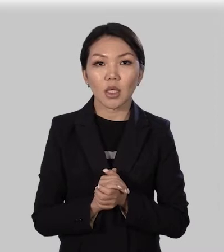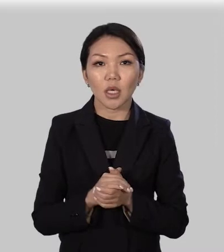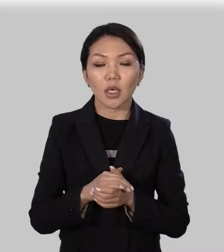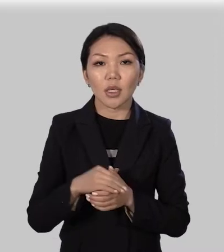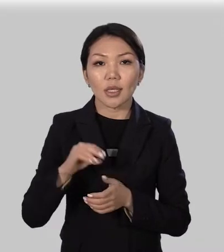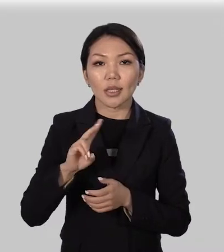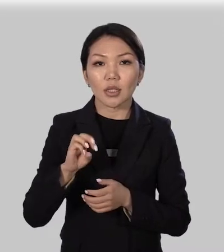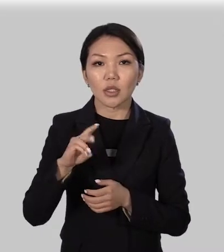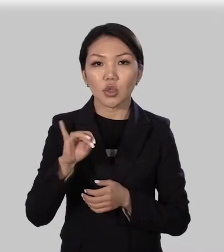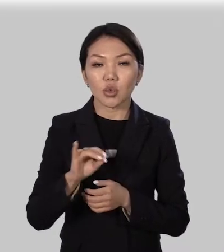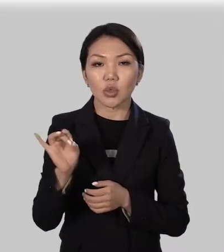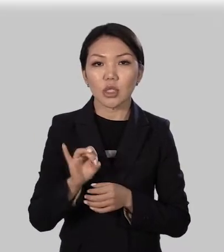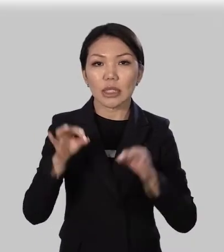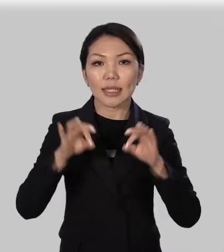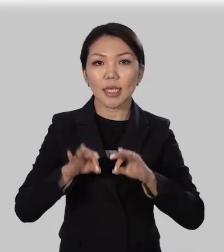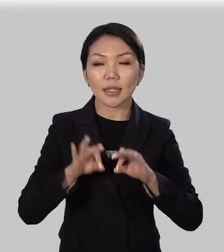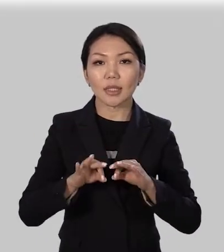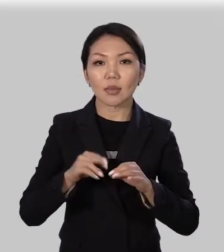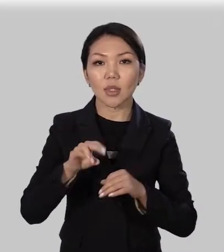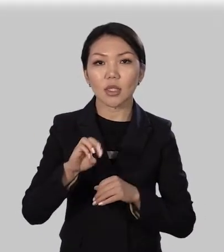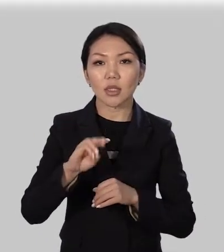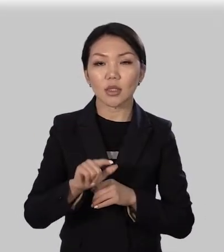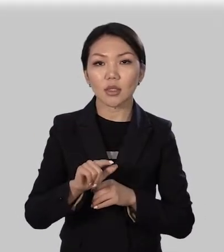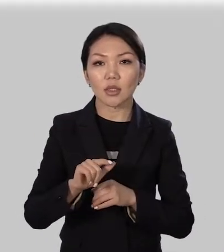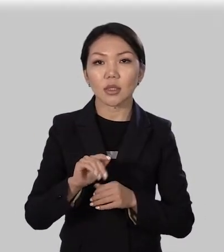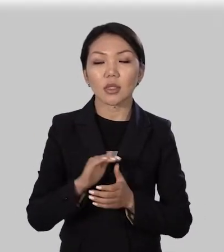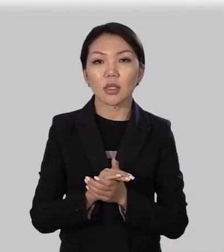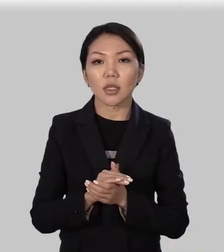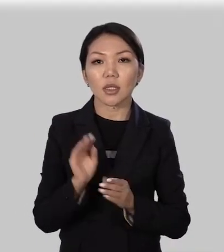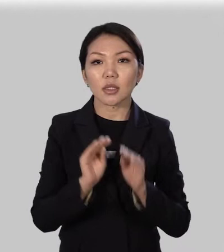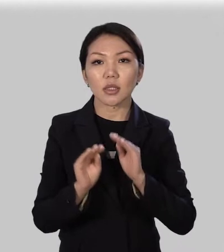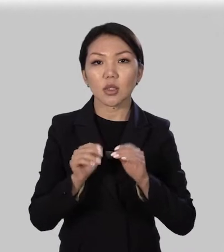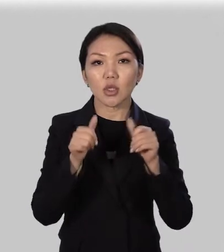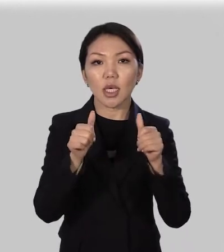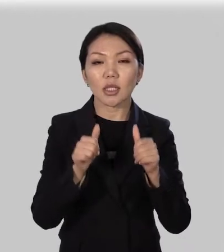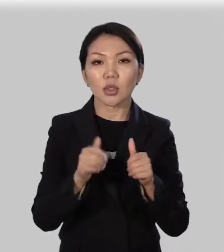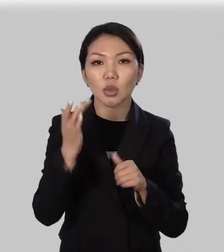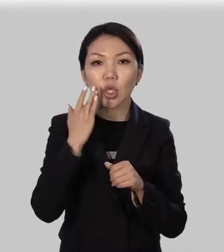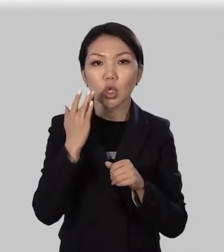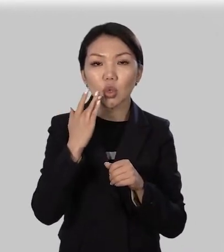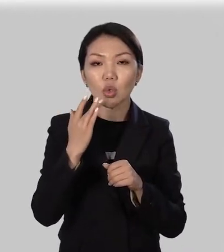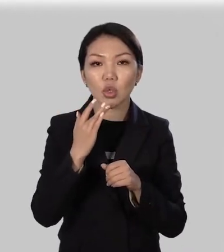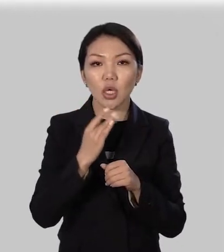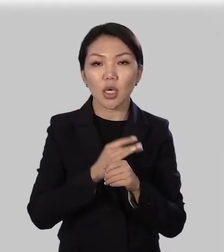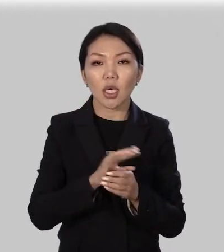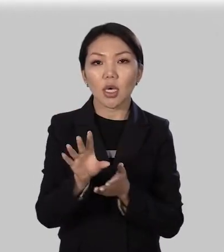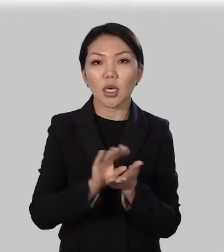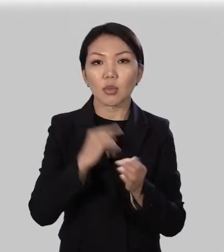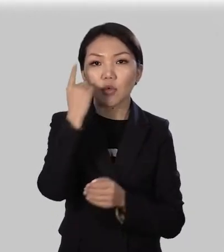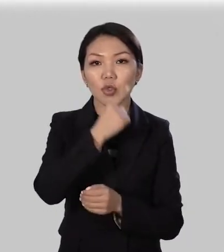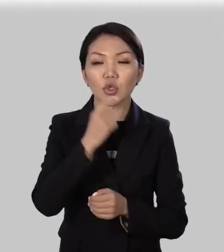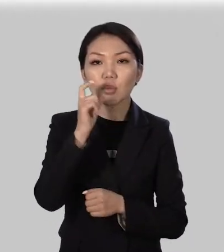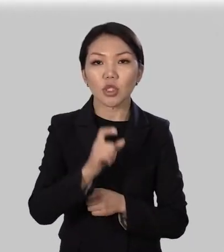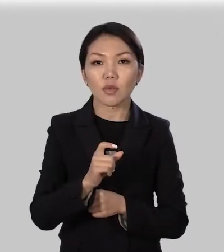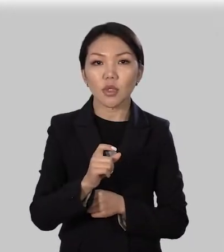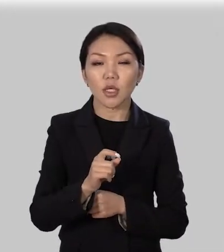Кистью и красками портретист создает картину, которая передает внешний облик человека и которая без слов многое